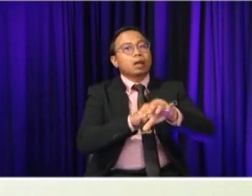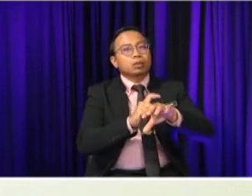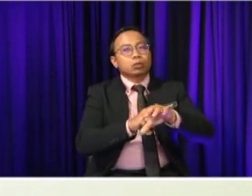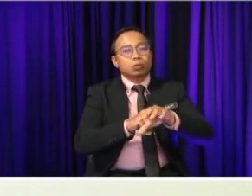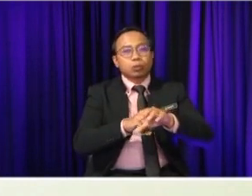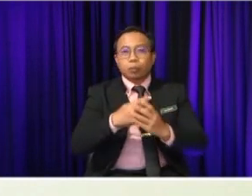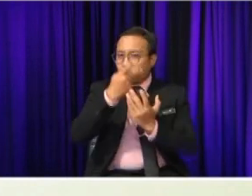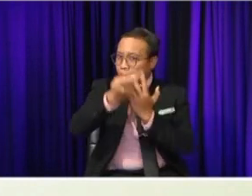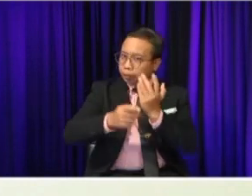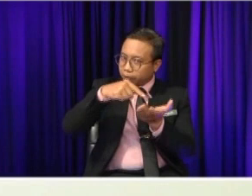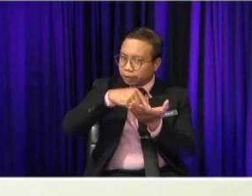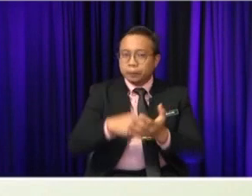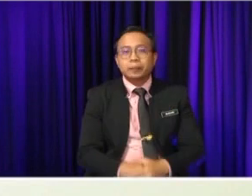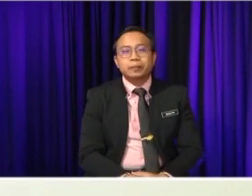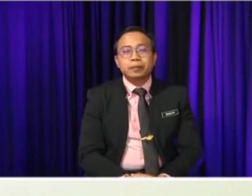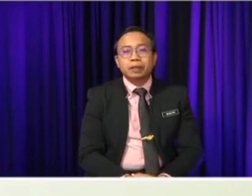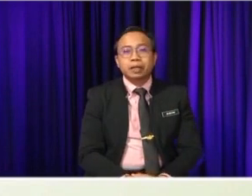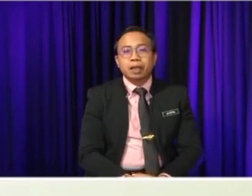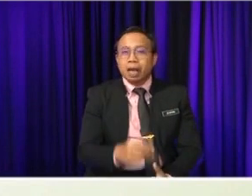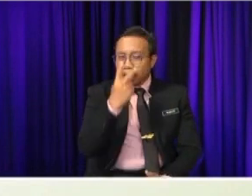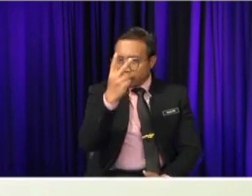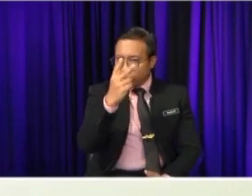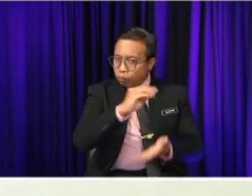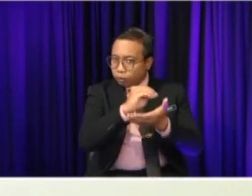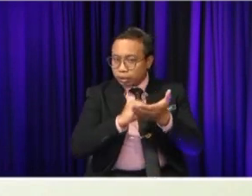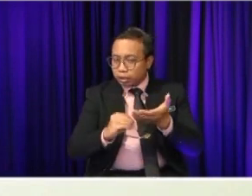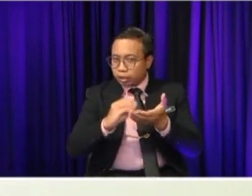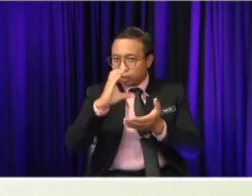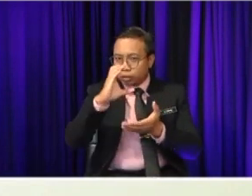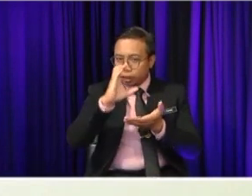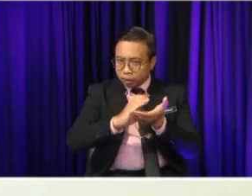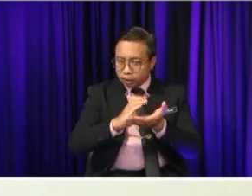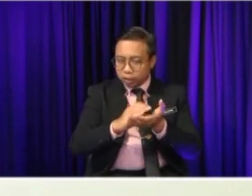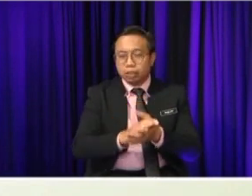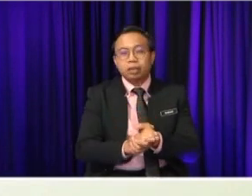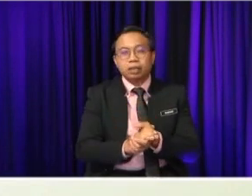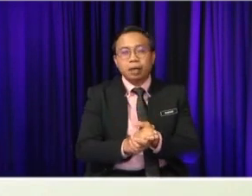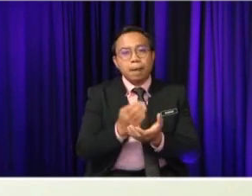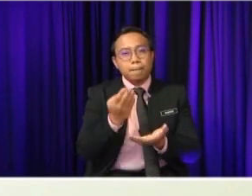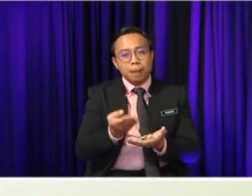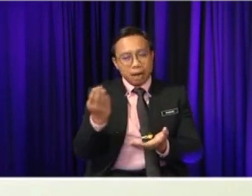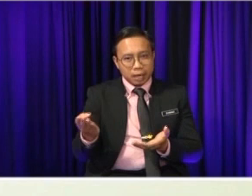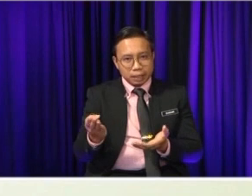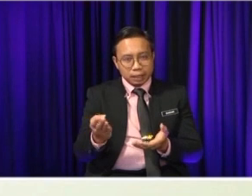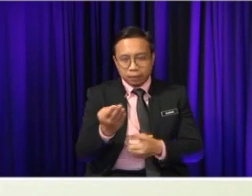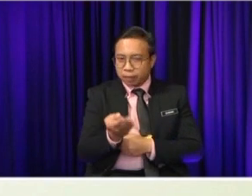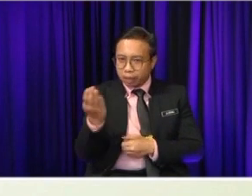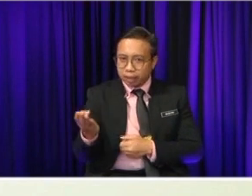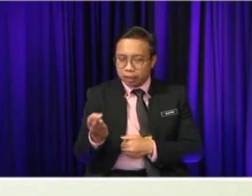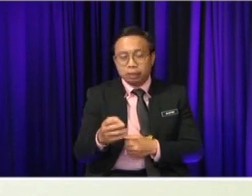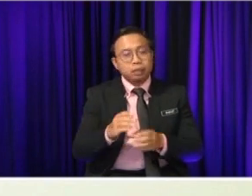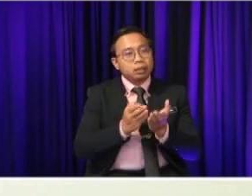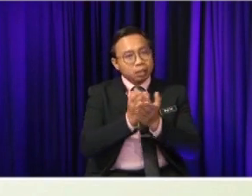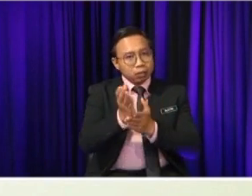programnya kan Oke jadi kita tengok ke situ kalian media cetak nih kelebihan dia bahan iklan disampaikan secara bercetak contoh